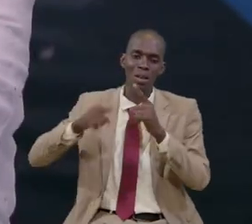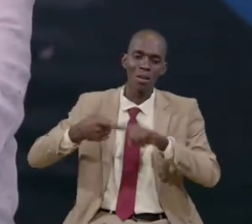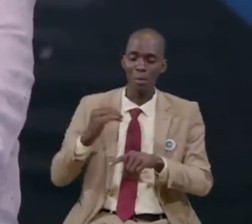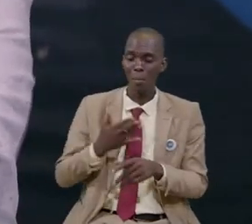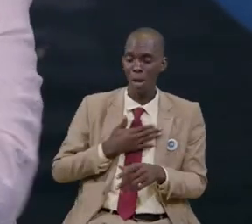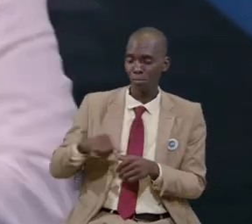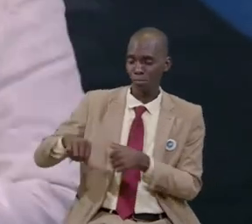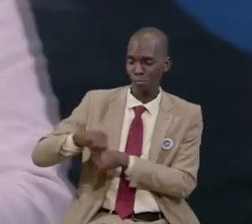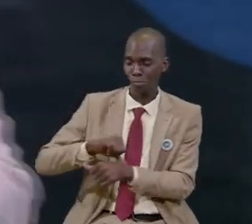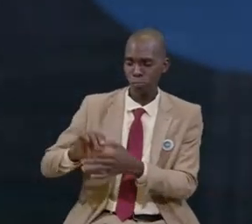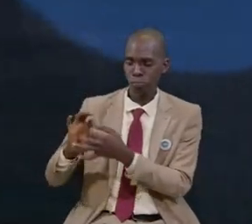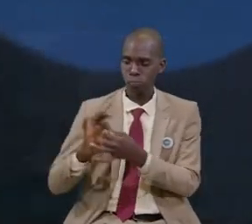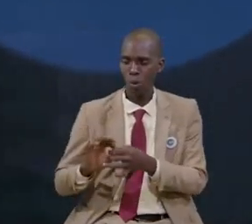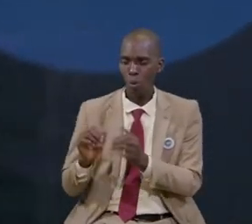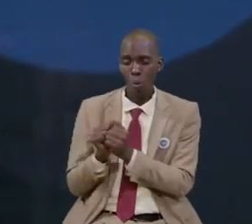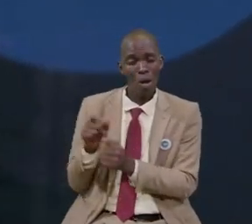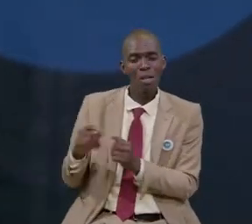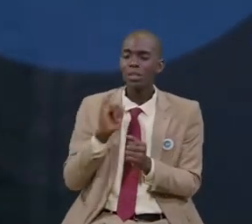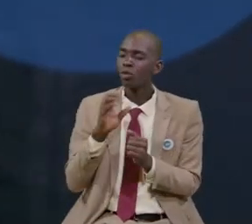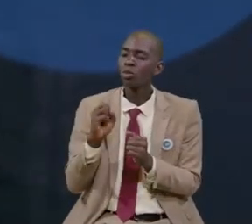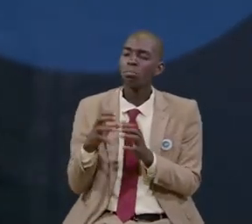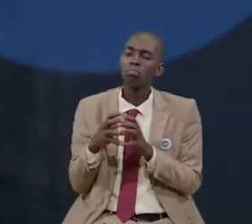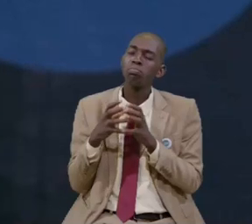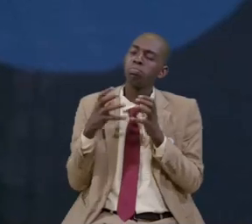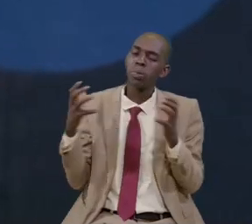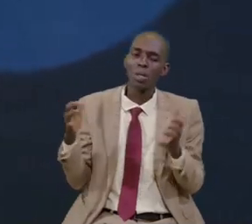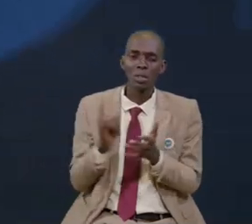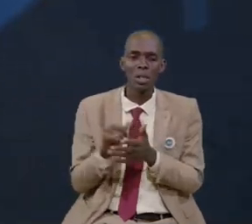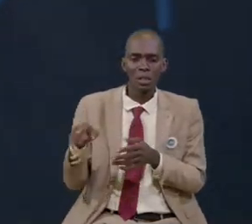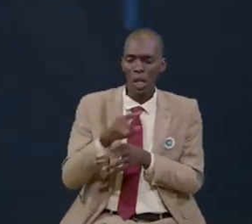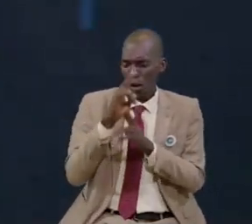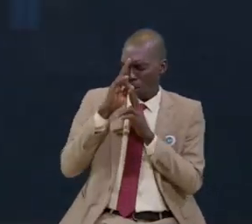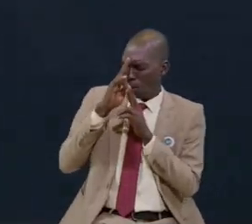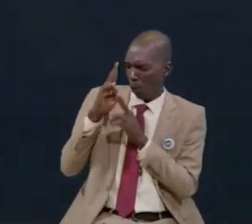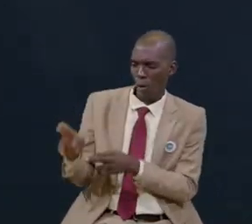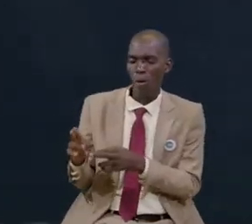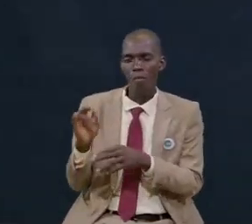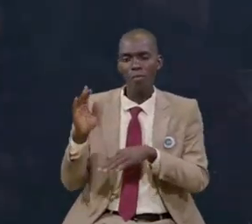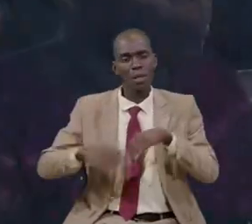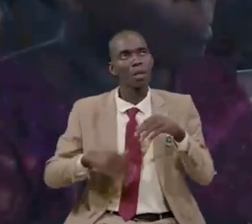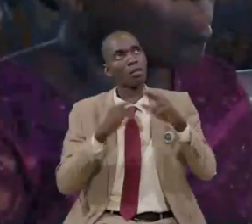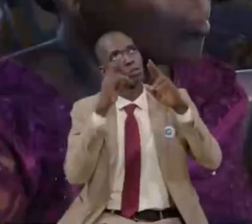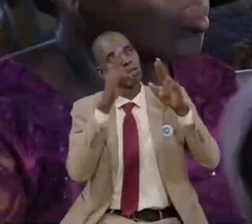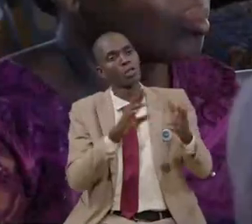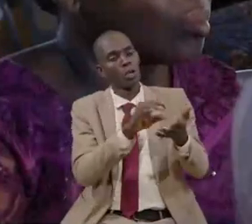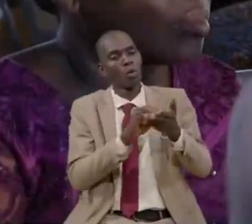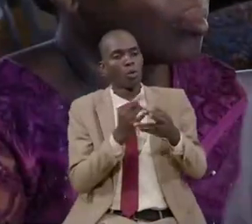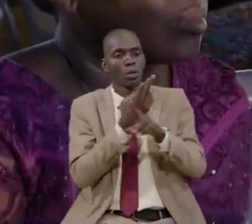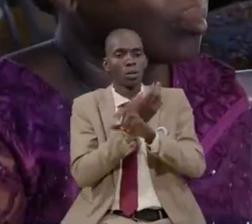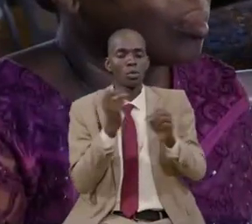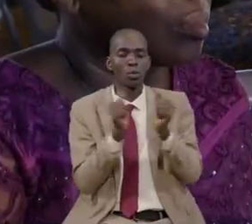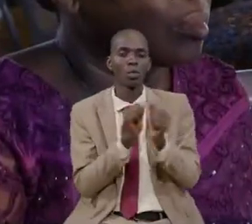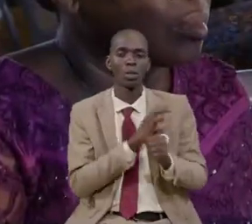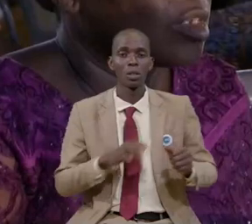la communion là est trop exaltée au-dessus de la rédemption. Et